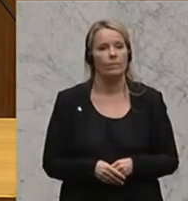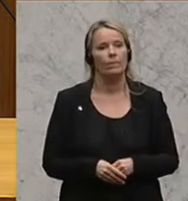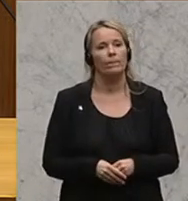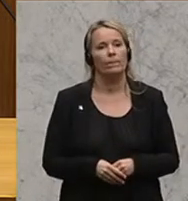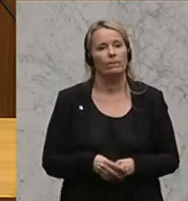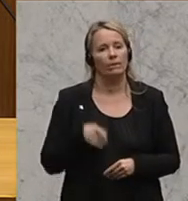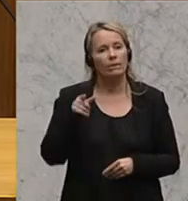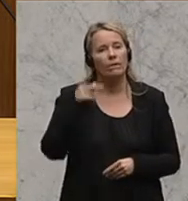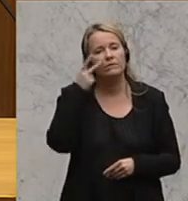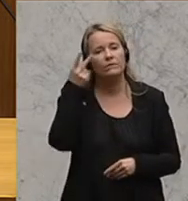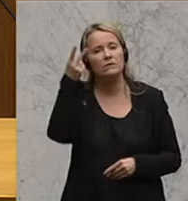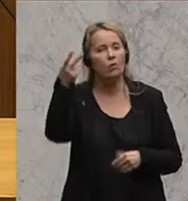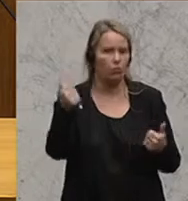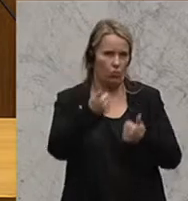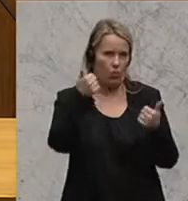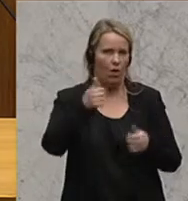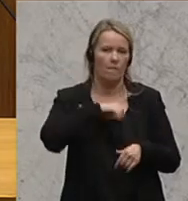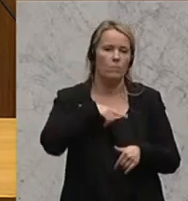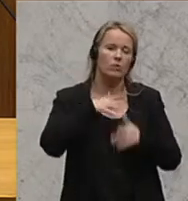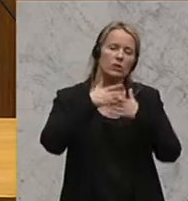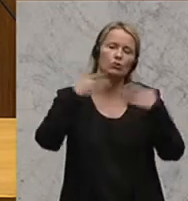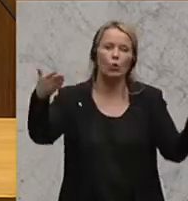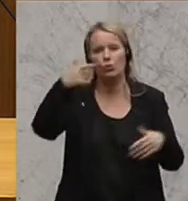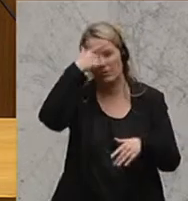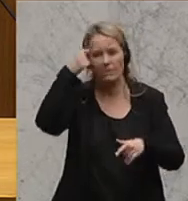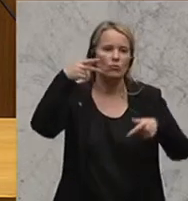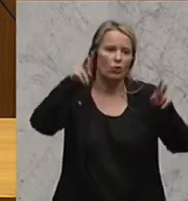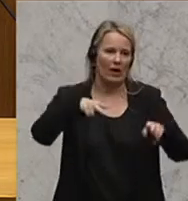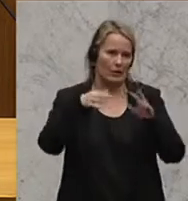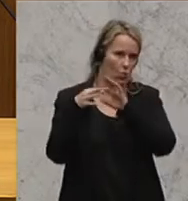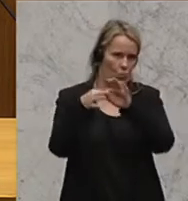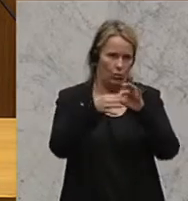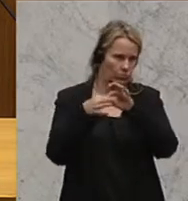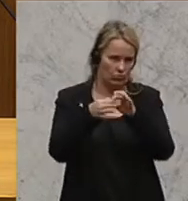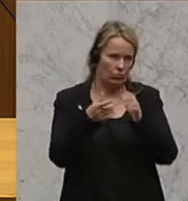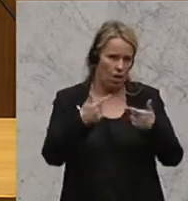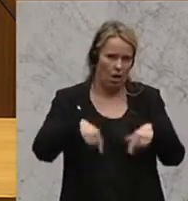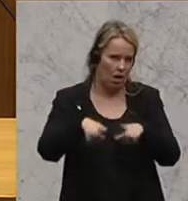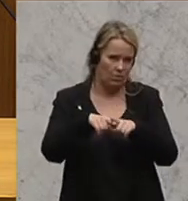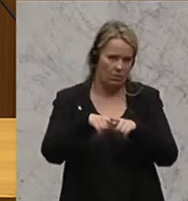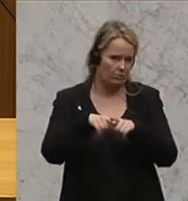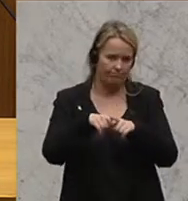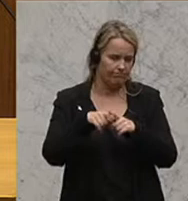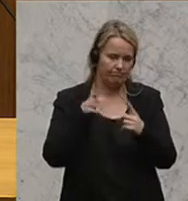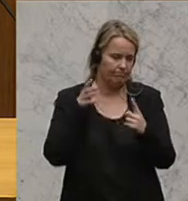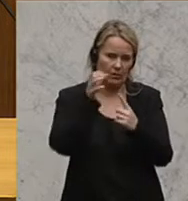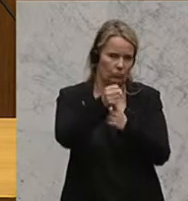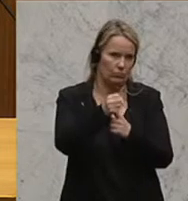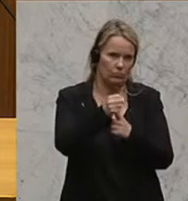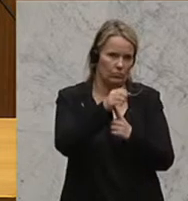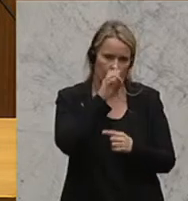Diese tolle Vision, die Polizei als größte Menschenrechtsorganisation des Landes, erreicht man allerdings nicht, indem